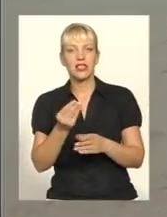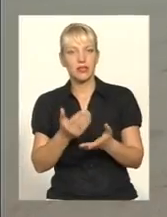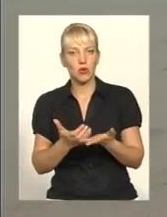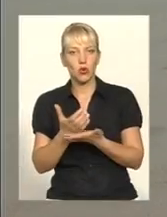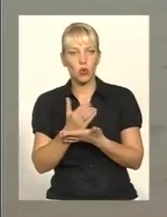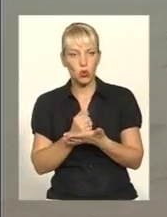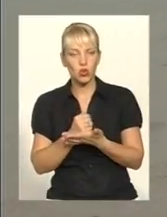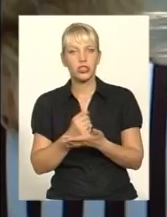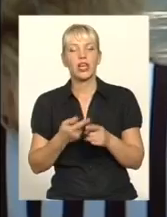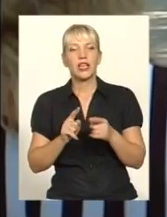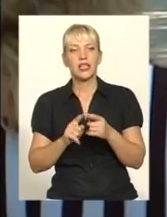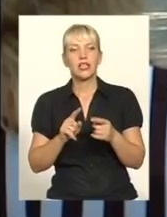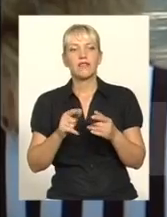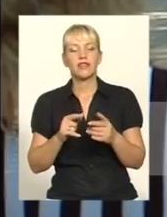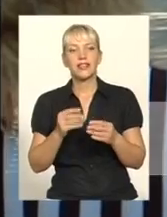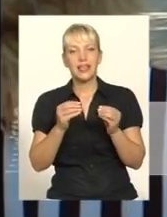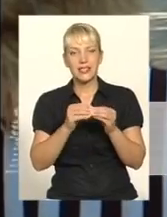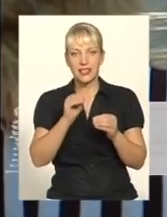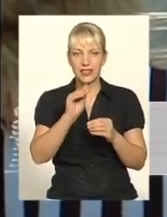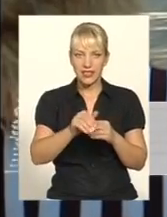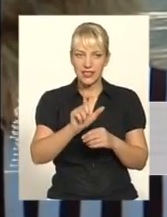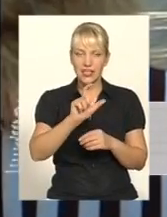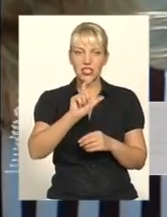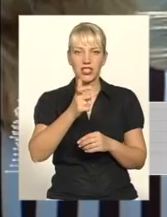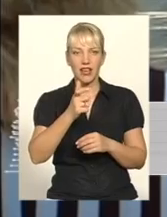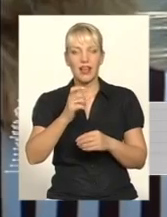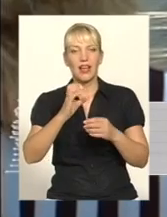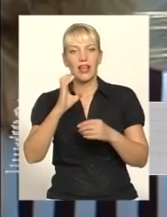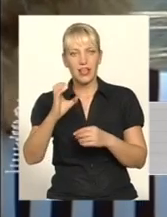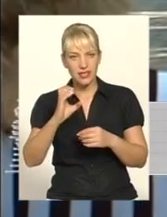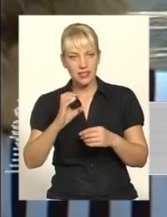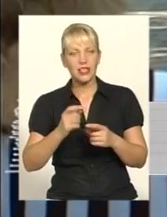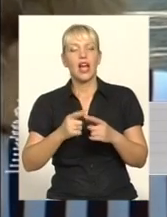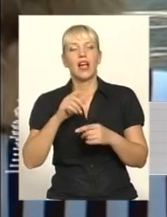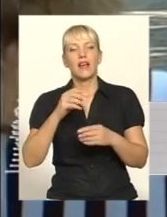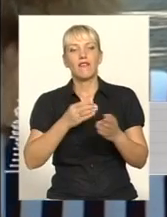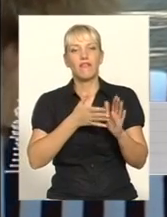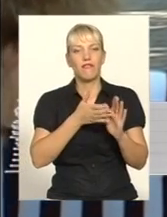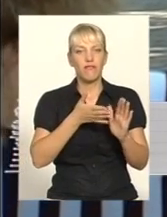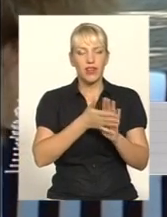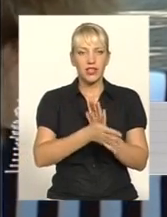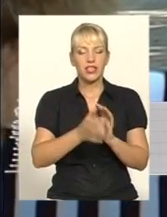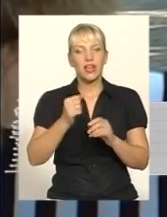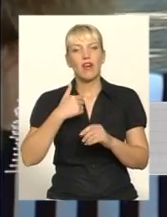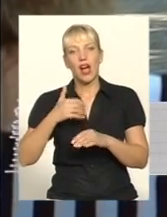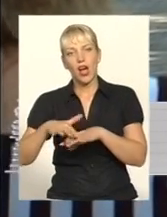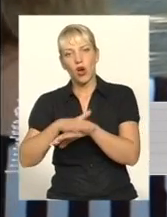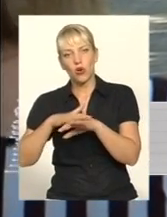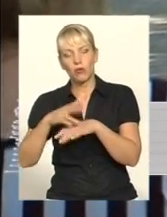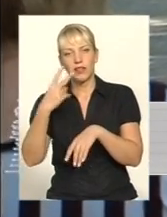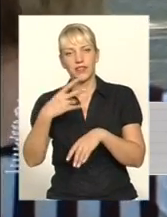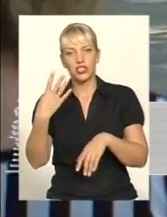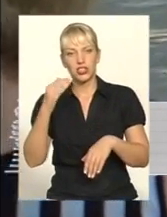специфічного вуличного освітлення. Сьогодні 10 тисяч Євросоюз надав, кошти громади 24 тисячі, які сьогодні збиралися